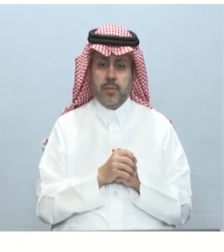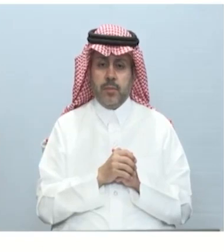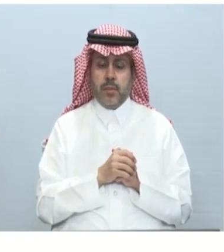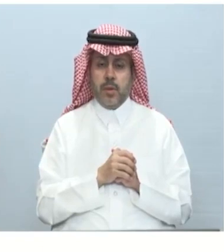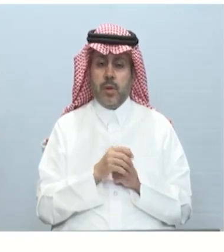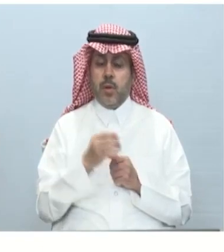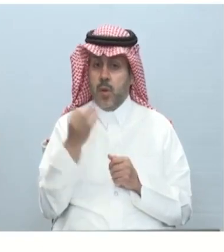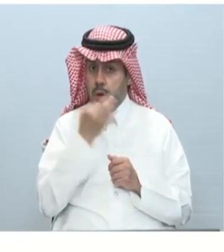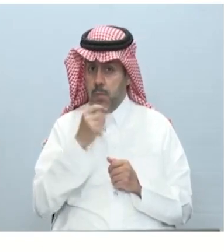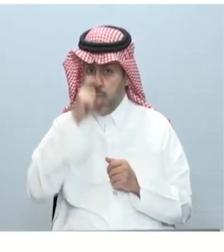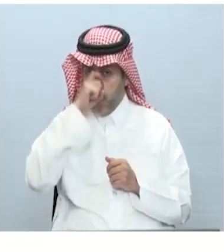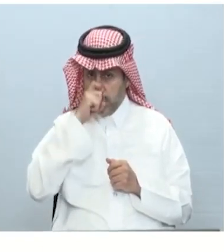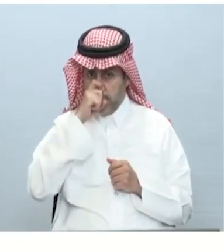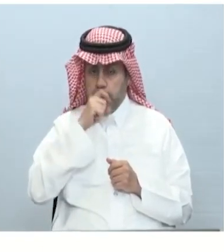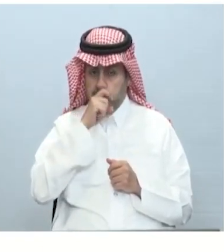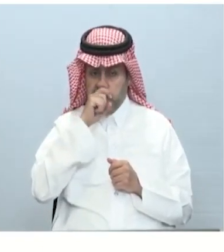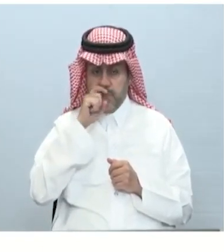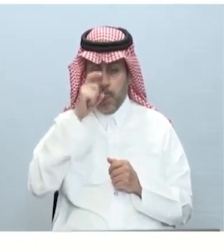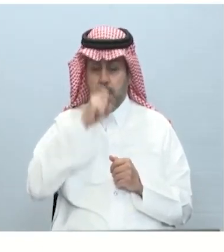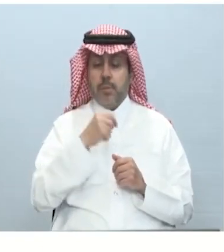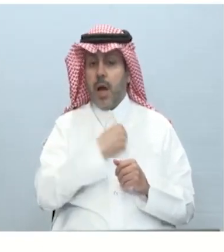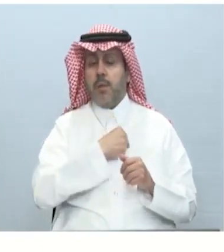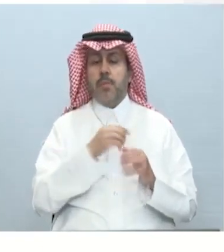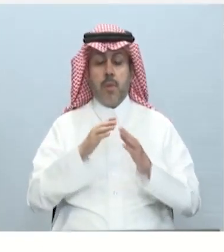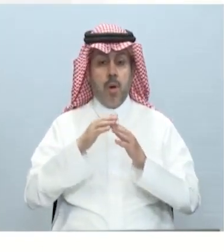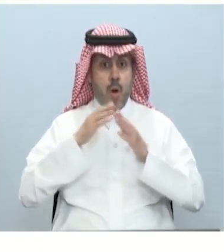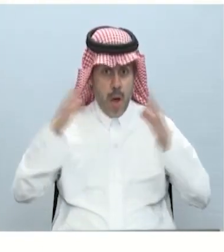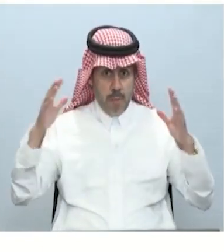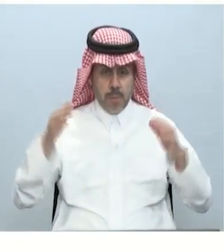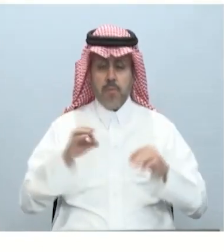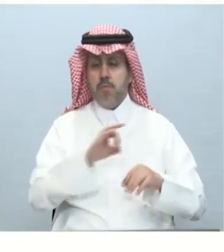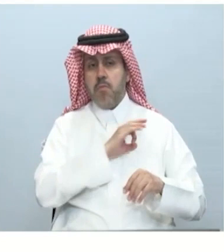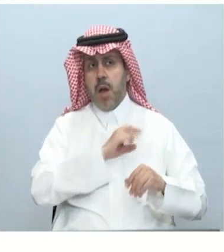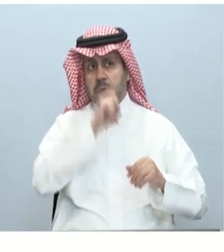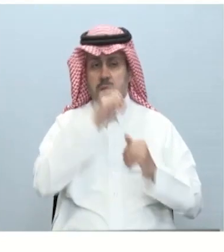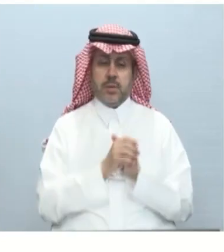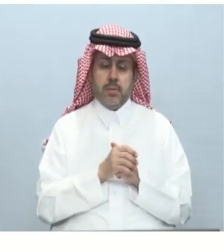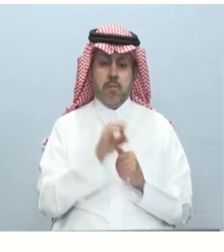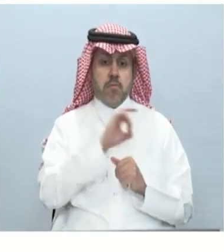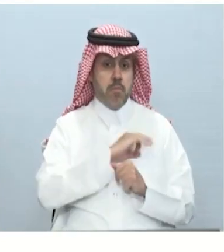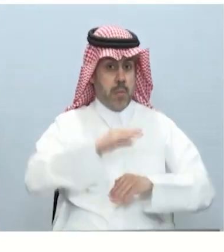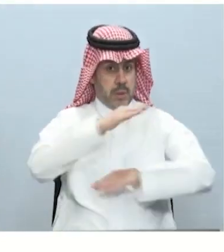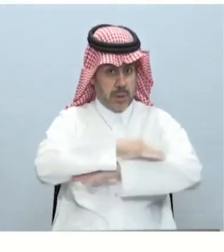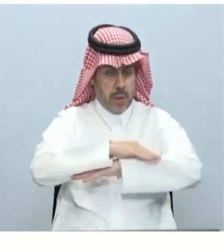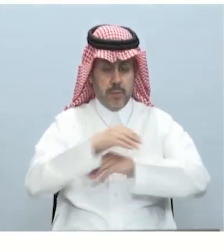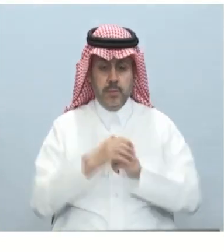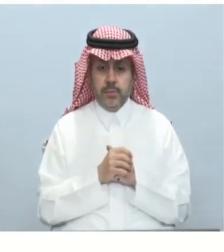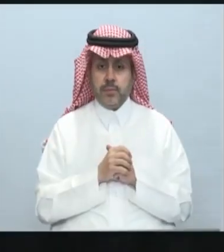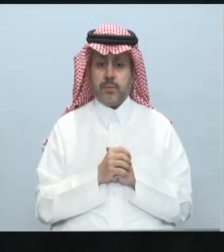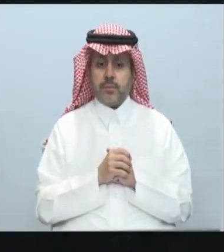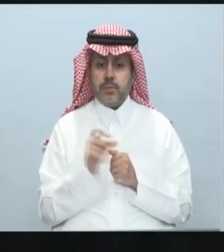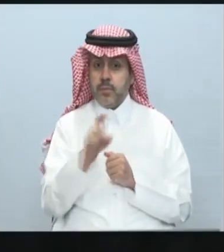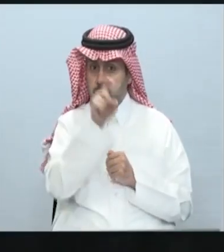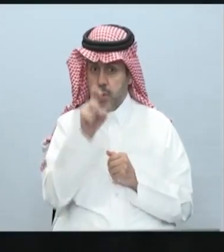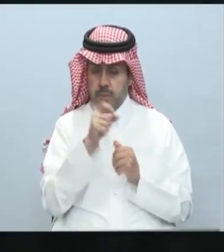لكم انه يجب ان يكون القلب عامرا بمحبه الله سبحانه وتعالى محبه اجلال وتعظيم وسالنا سؤال